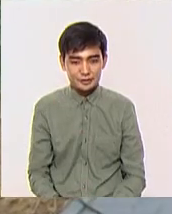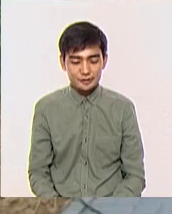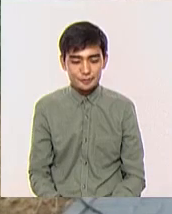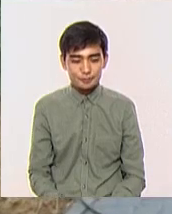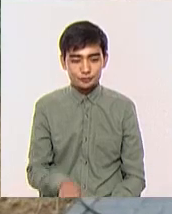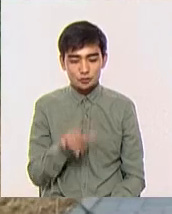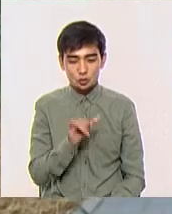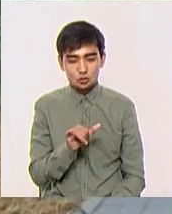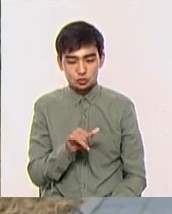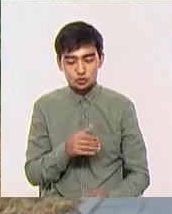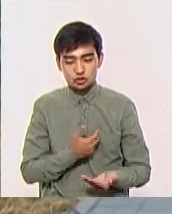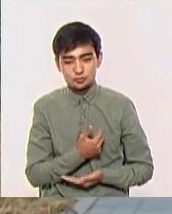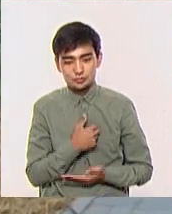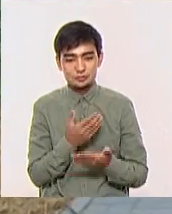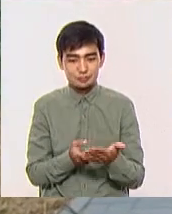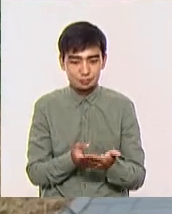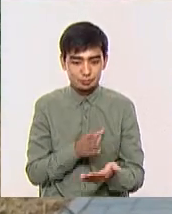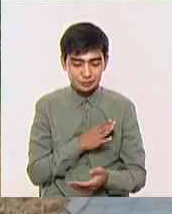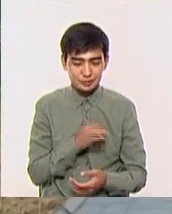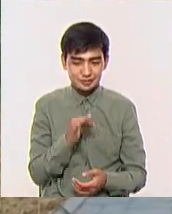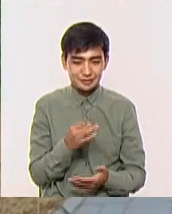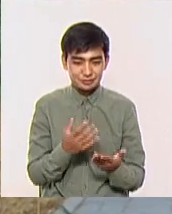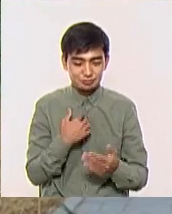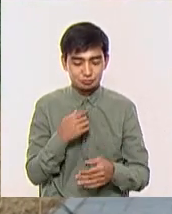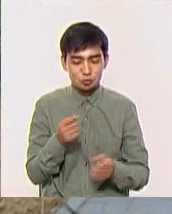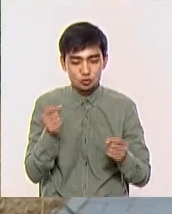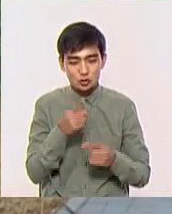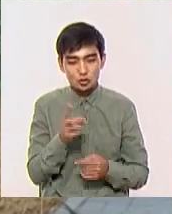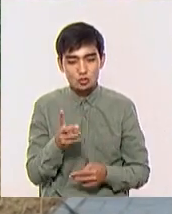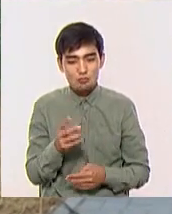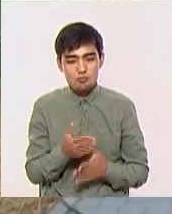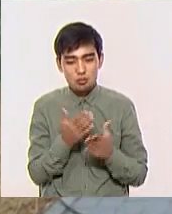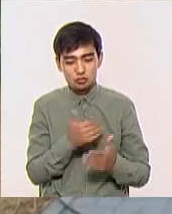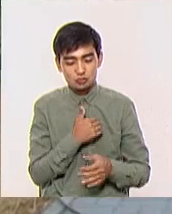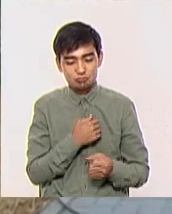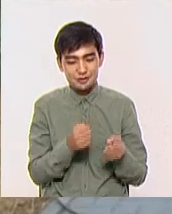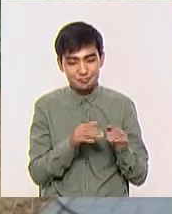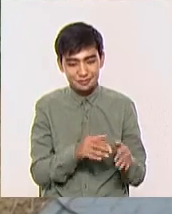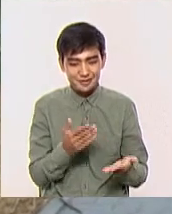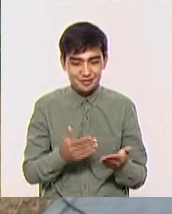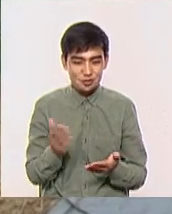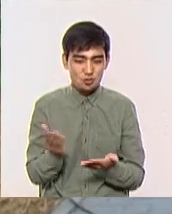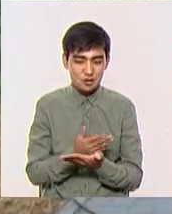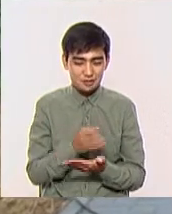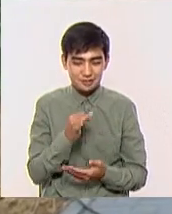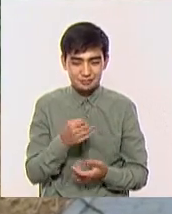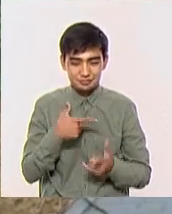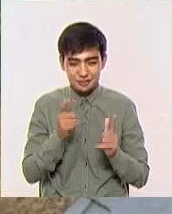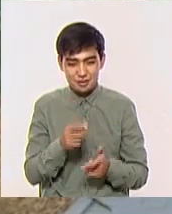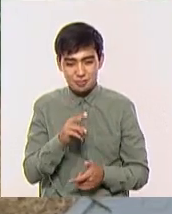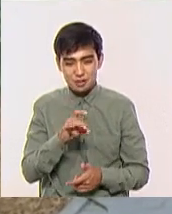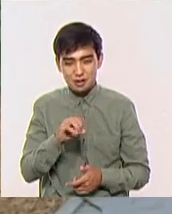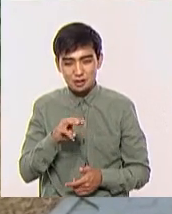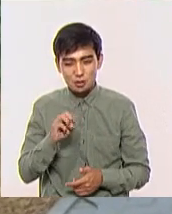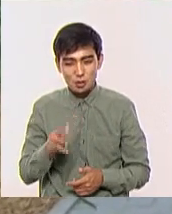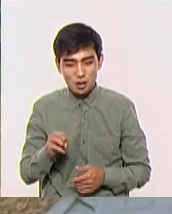Жителям было разъяснено о необходимости протокольно это зафиксировать, потому что изменения в ПСД вносятся только согласно протокольного